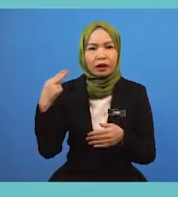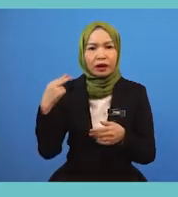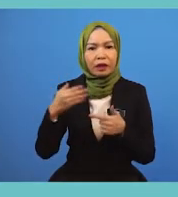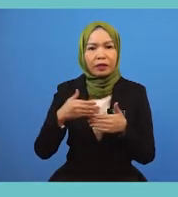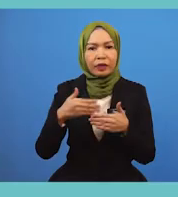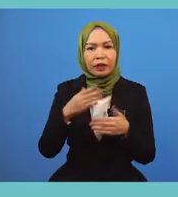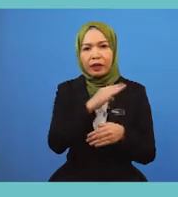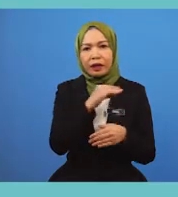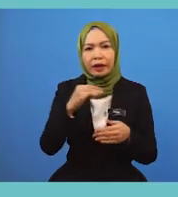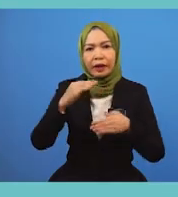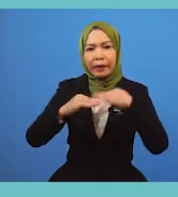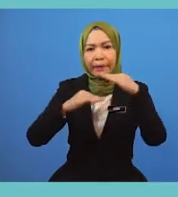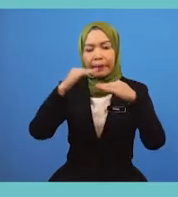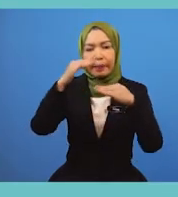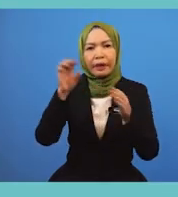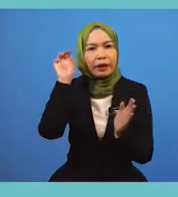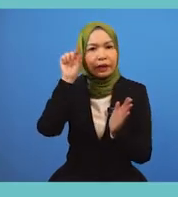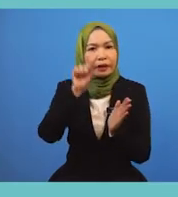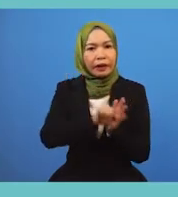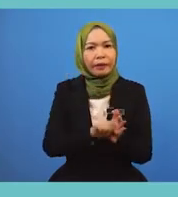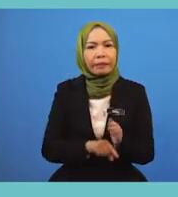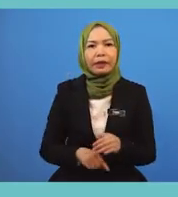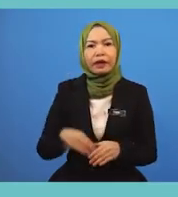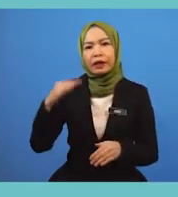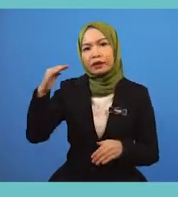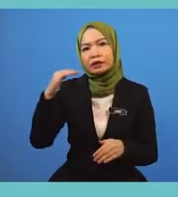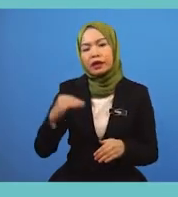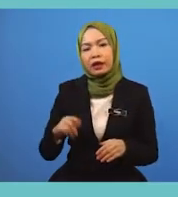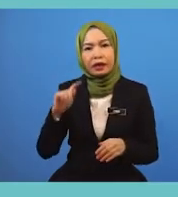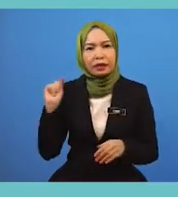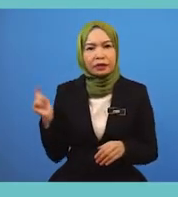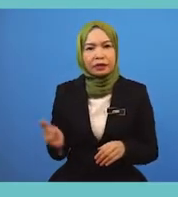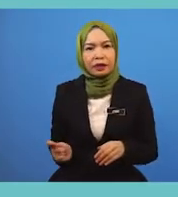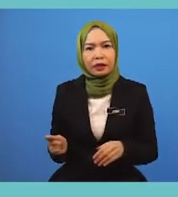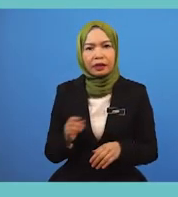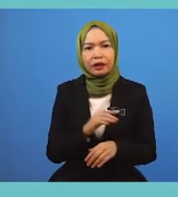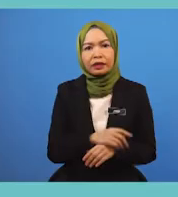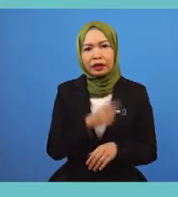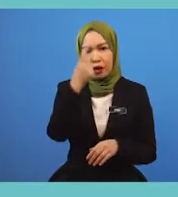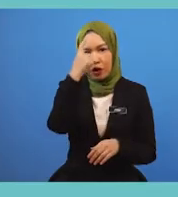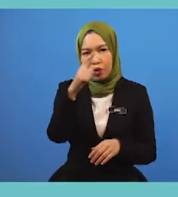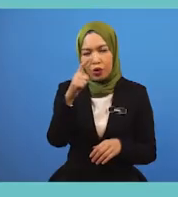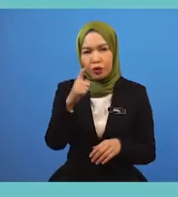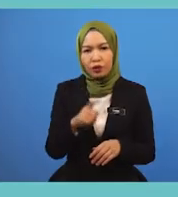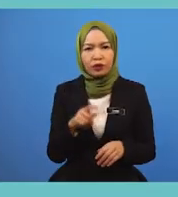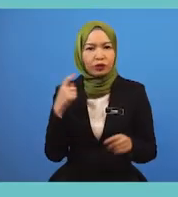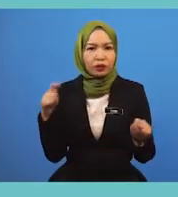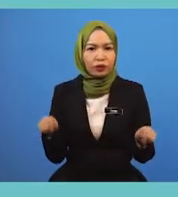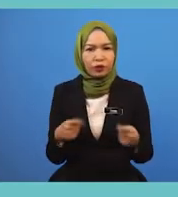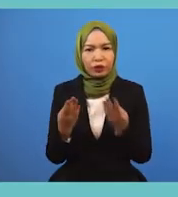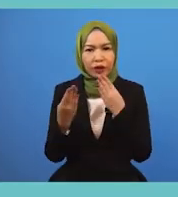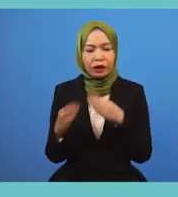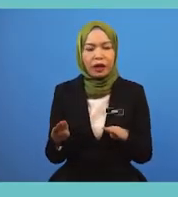dan membina gambar rajah aras tenaga untuk pelbagai tindak balas penetralan.